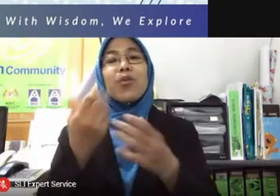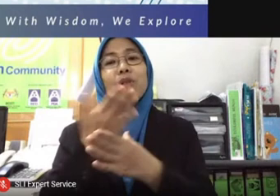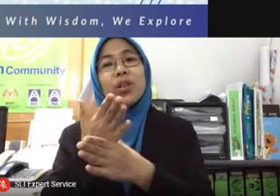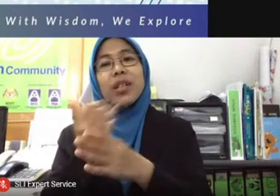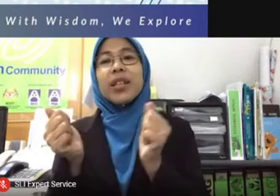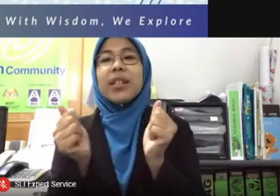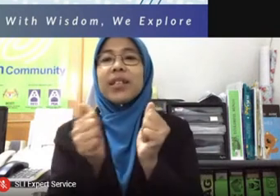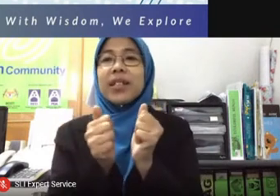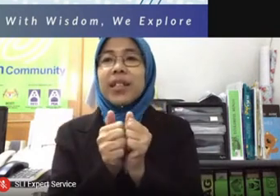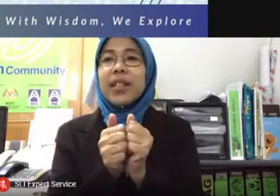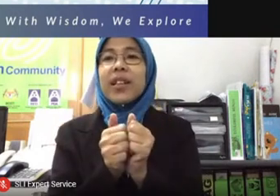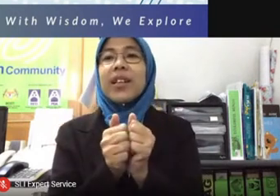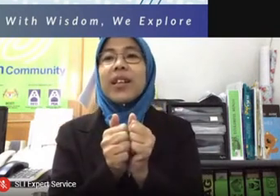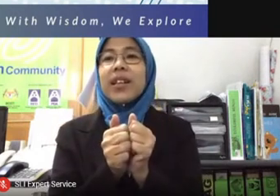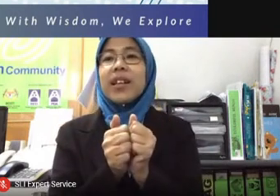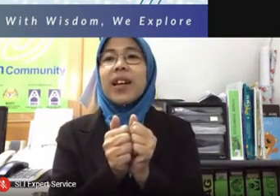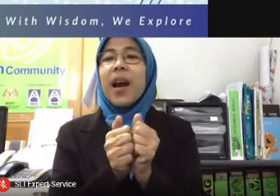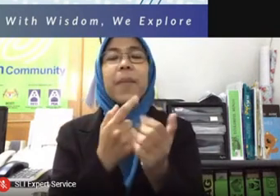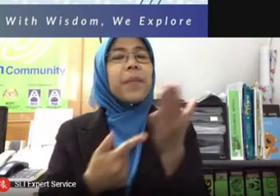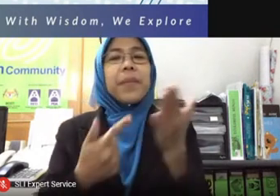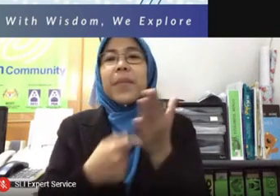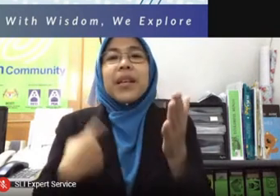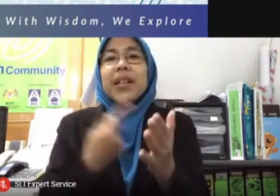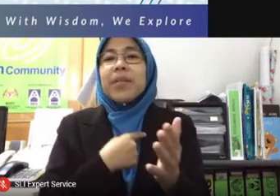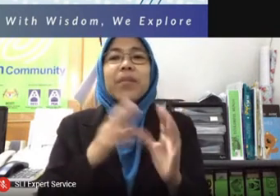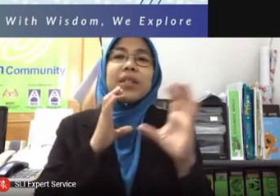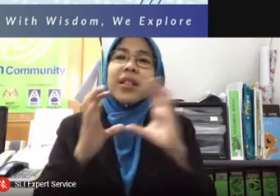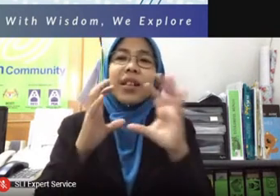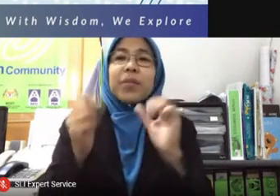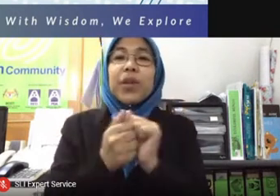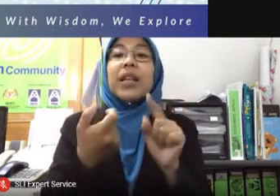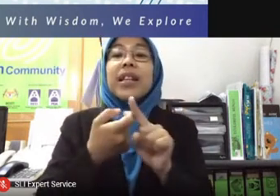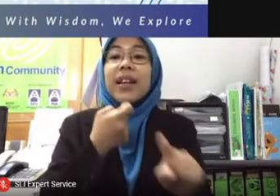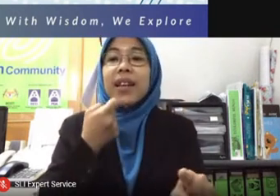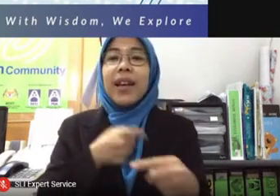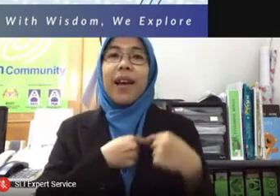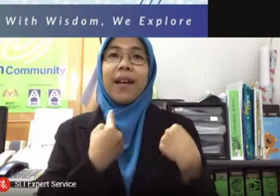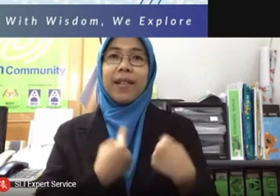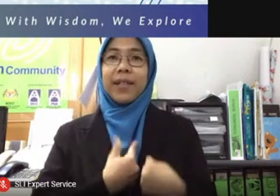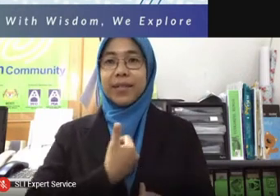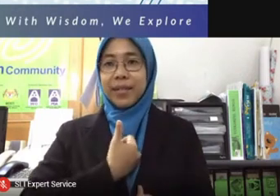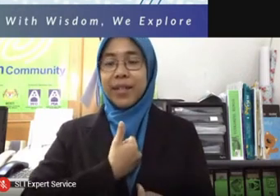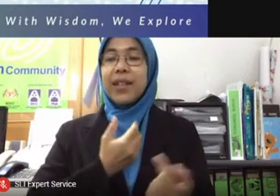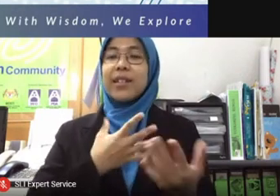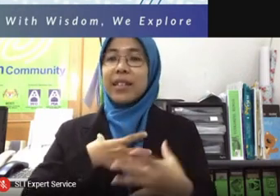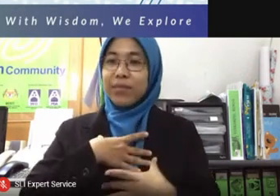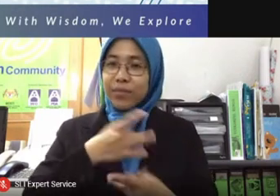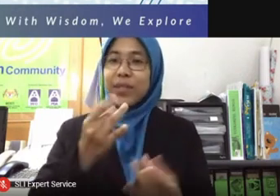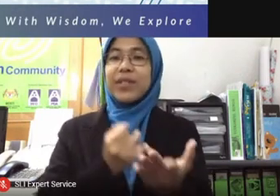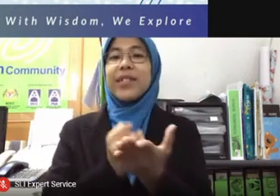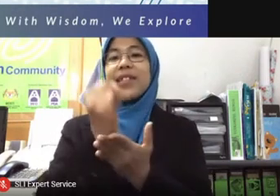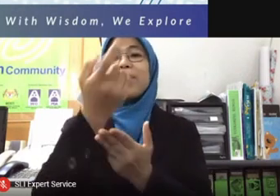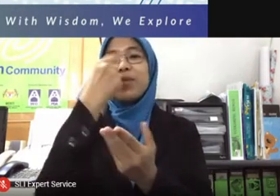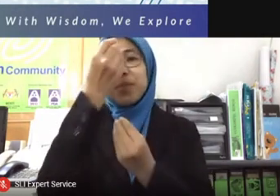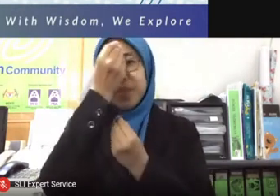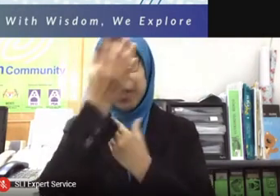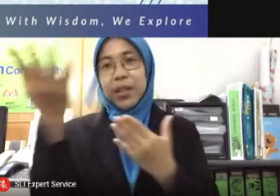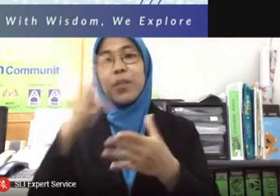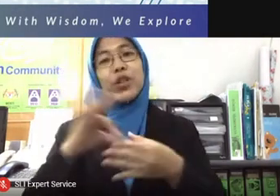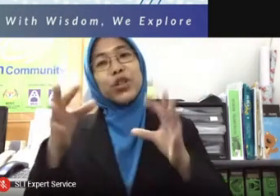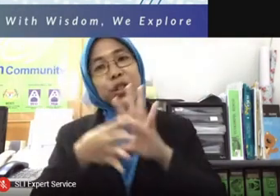yang nak berkongsi dengan tentang apa yang kita nak cakap tu adalah datangnya daripada hati kita. Kita ikhlas nak bagi tahu, kita ikhlas nak